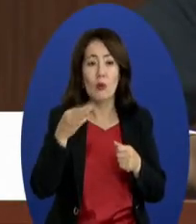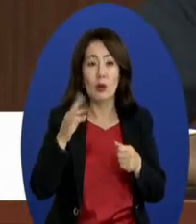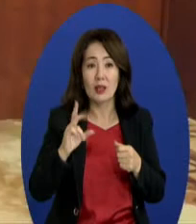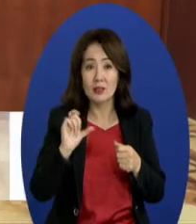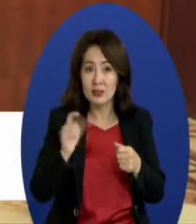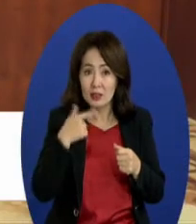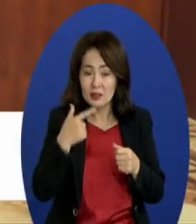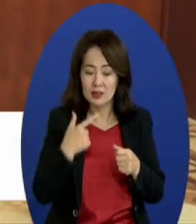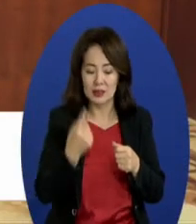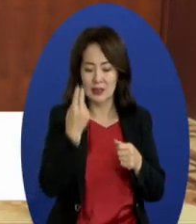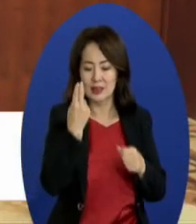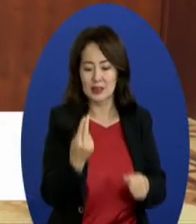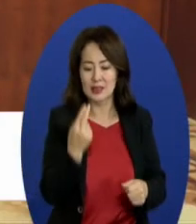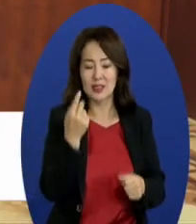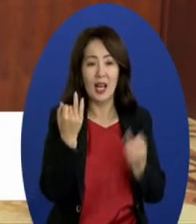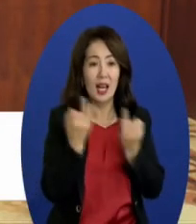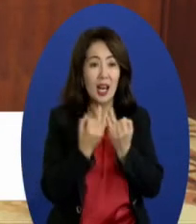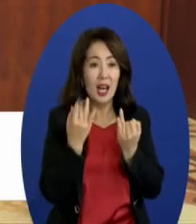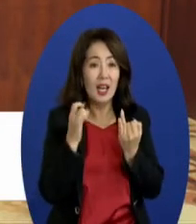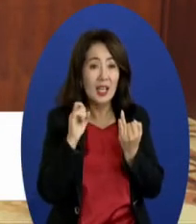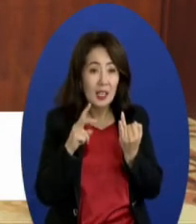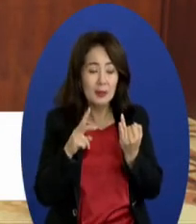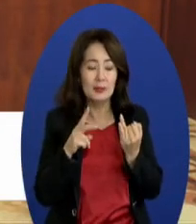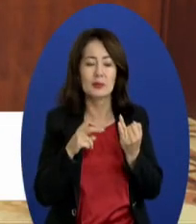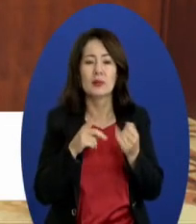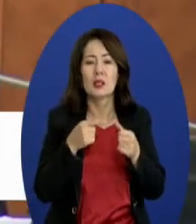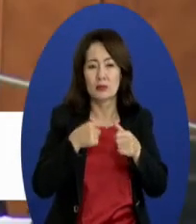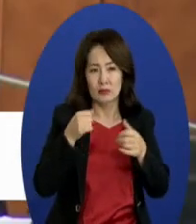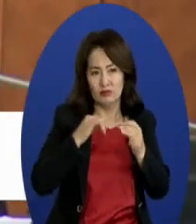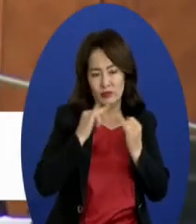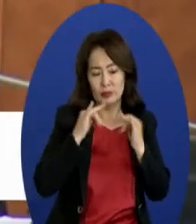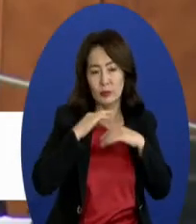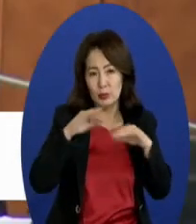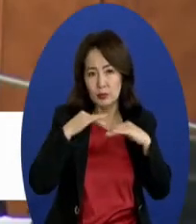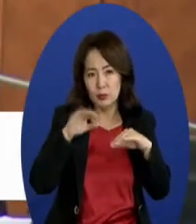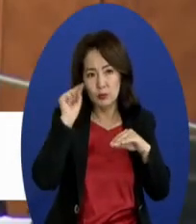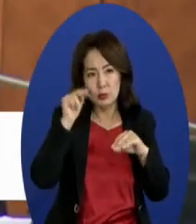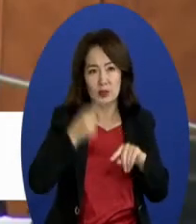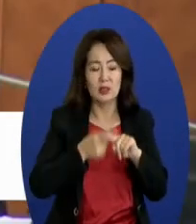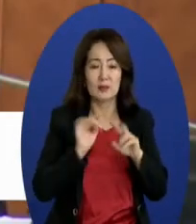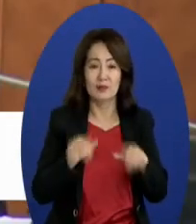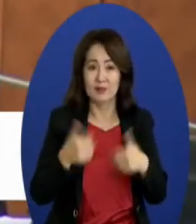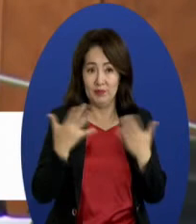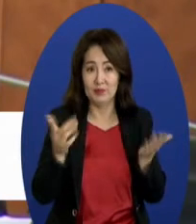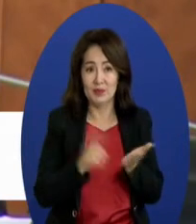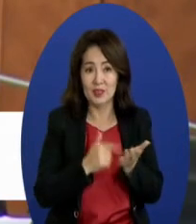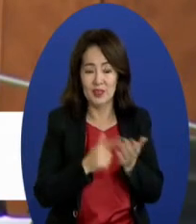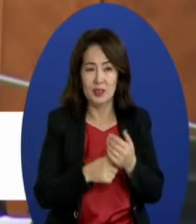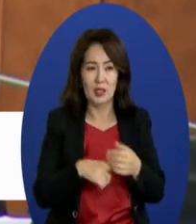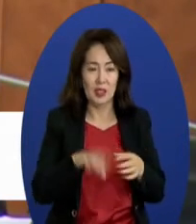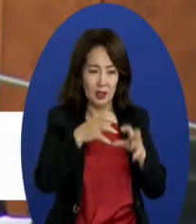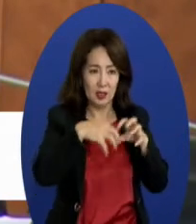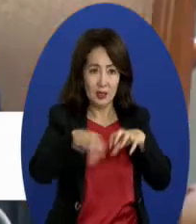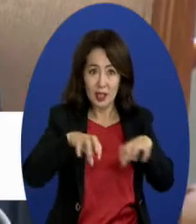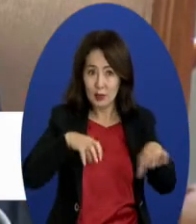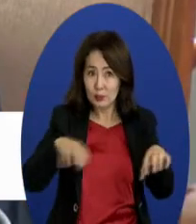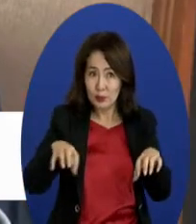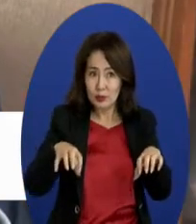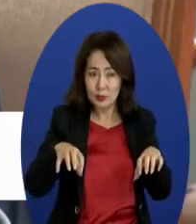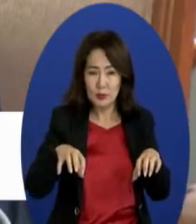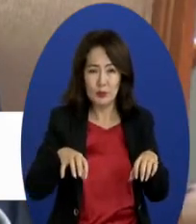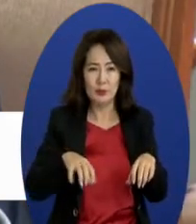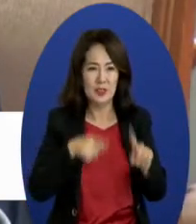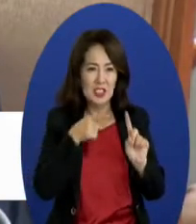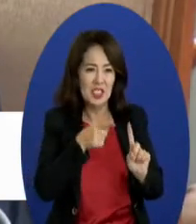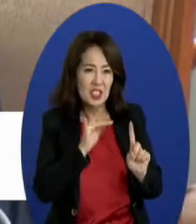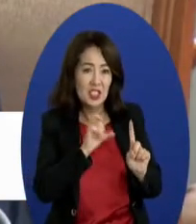сахим шилжилтийг эрчимжүүлэх ёстой гишүүд хүндсэн юм. Салбар болгоны энэ үндсэн чиглэл дээр